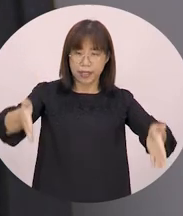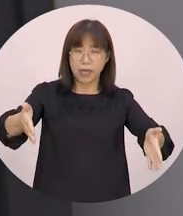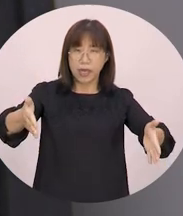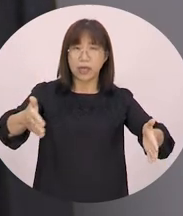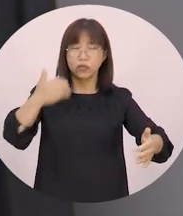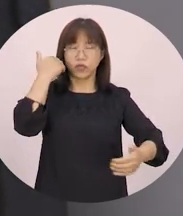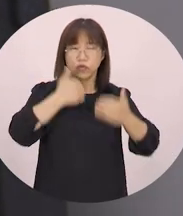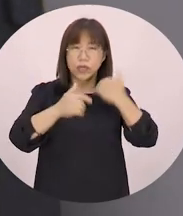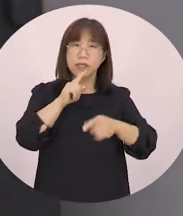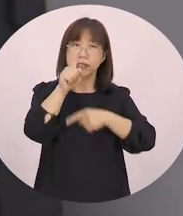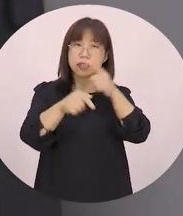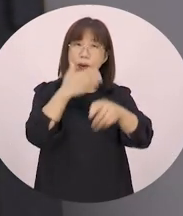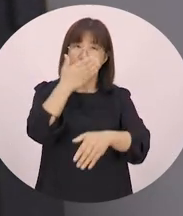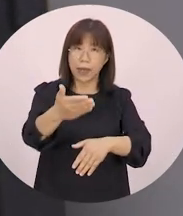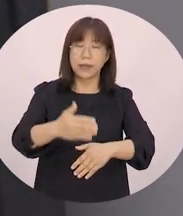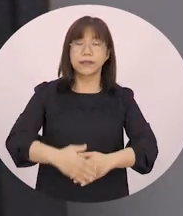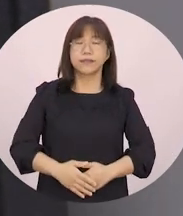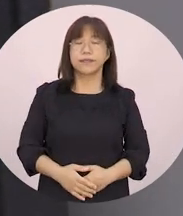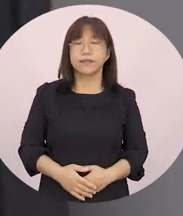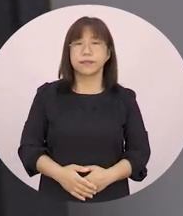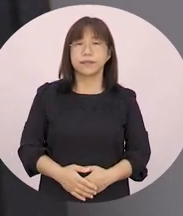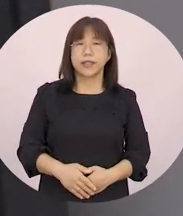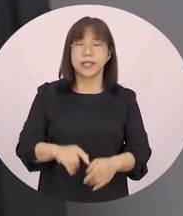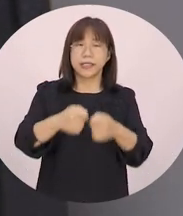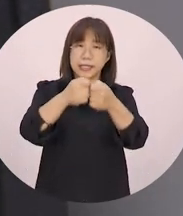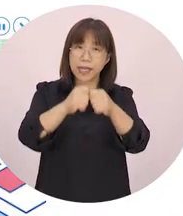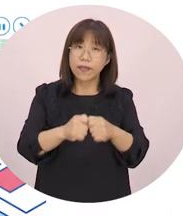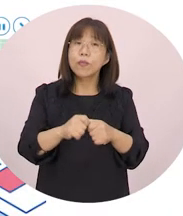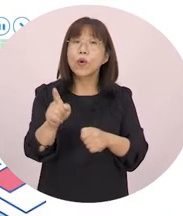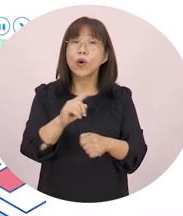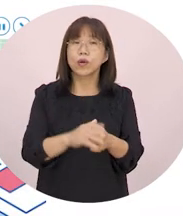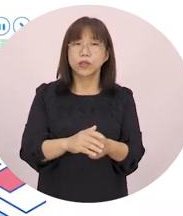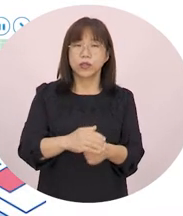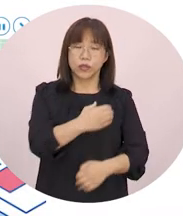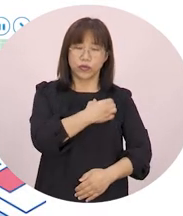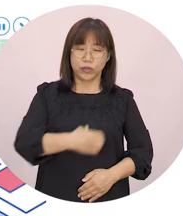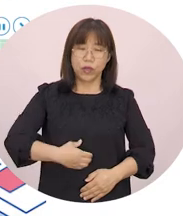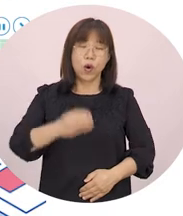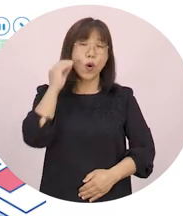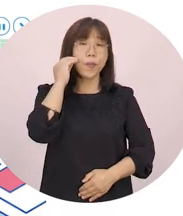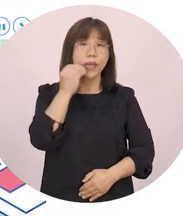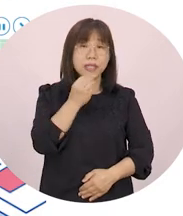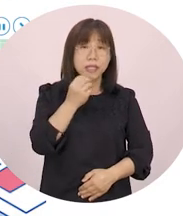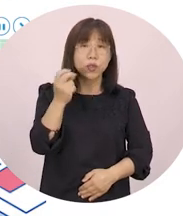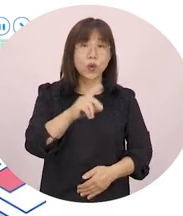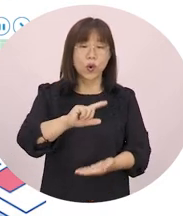있으며 회차별 선착순으로 신청받고 있습니다. 자세한